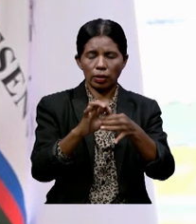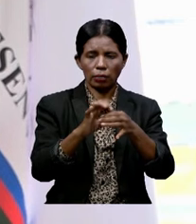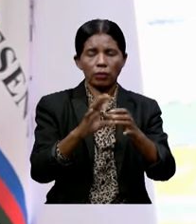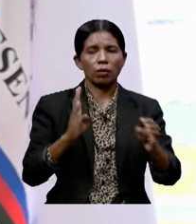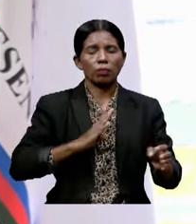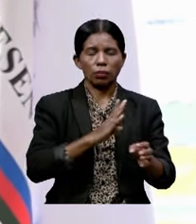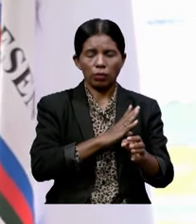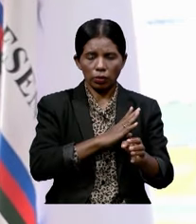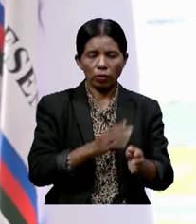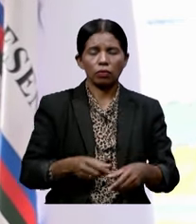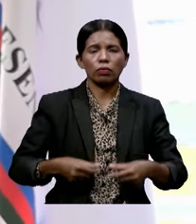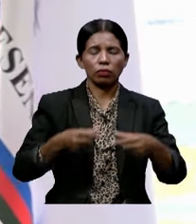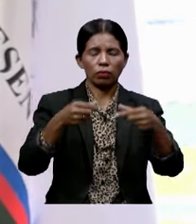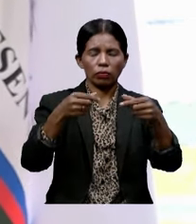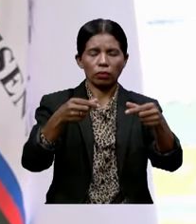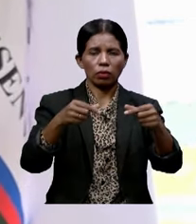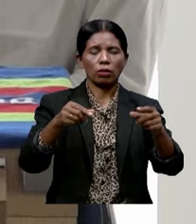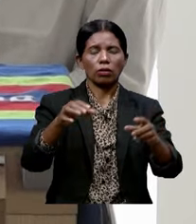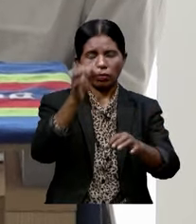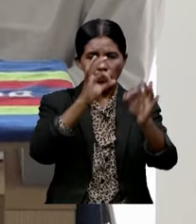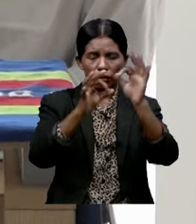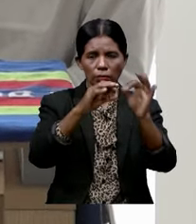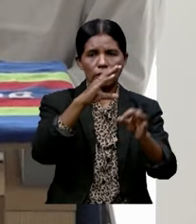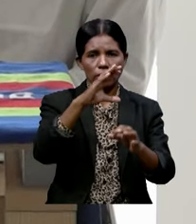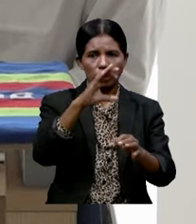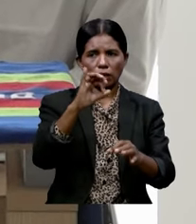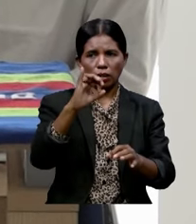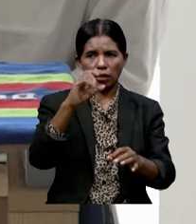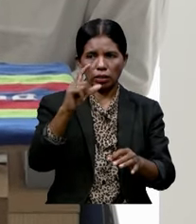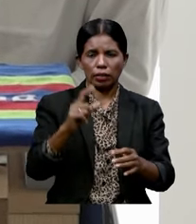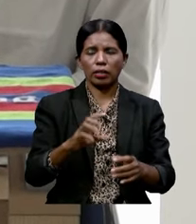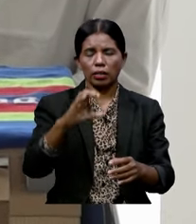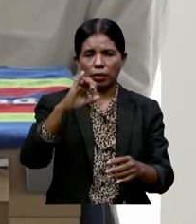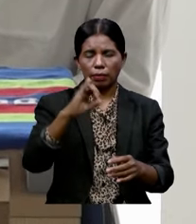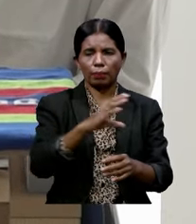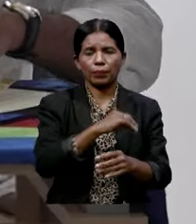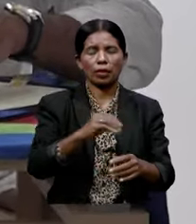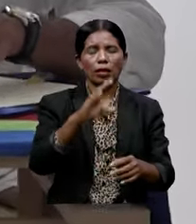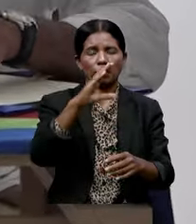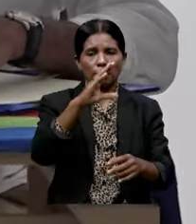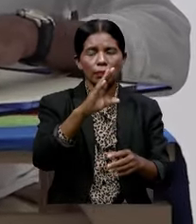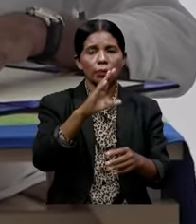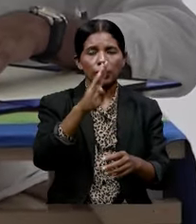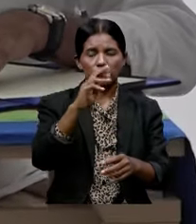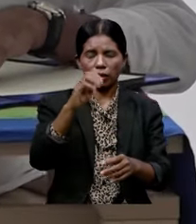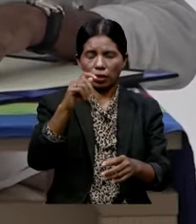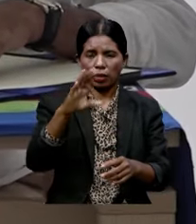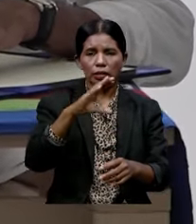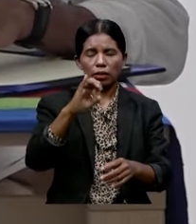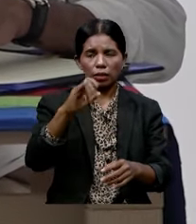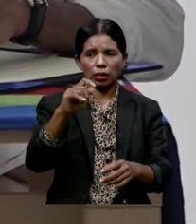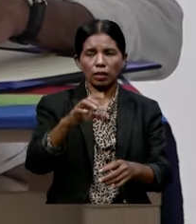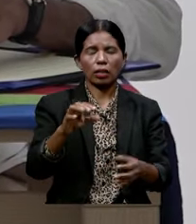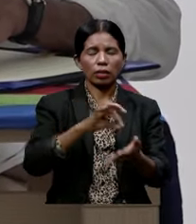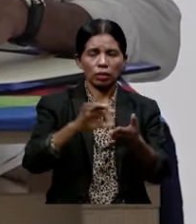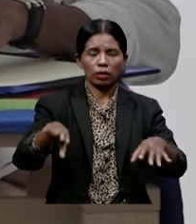ho de realiza verbo balota ajuda. Além de ho ben sete li se sete li mos asina acordo ho empresa he ne ken Timor